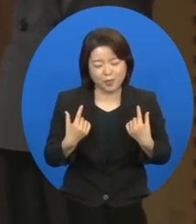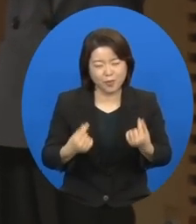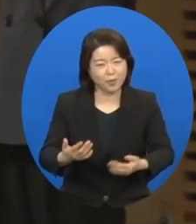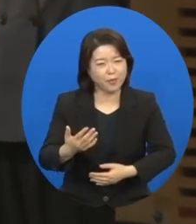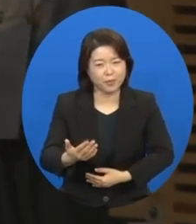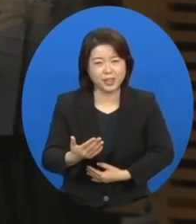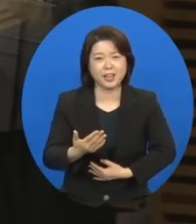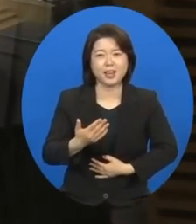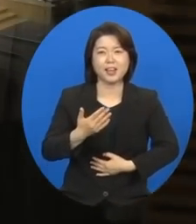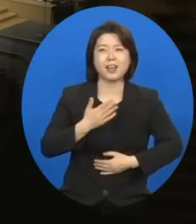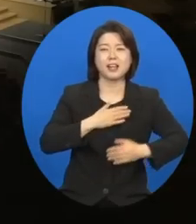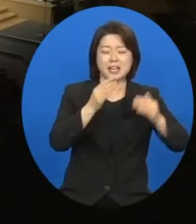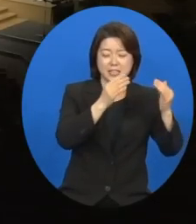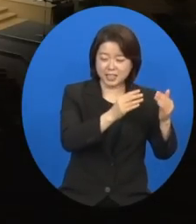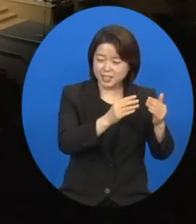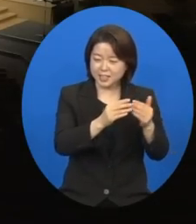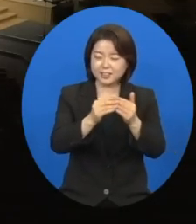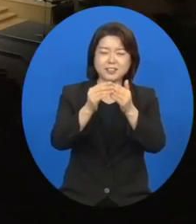오늘도 날